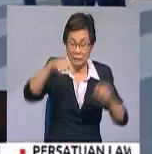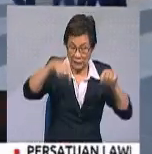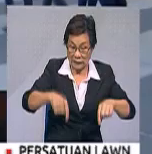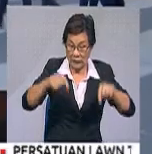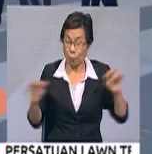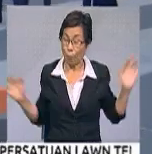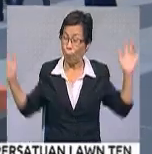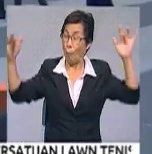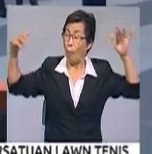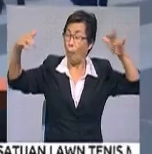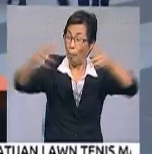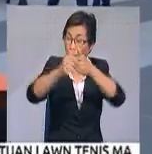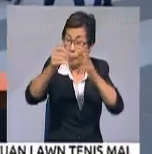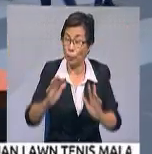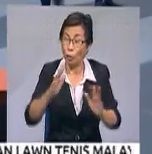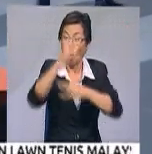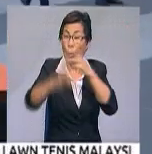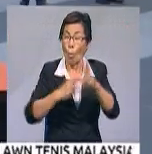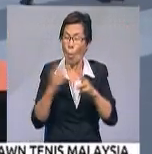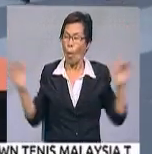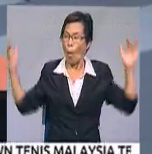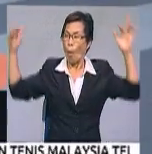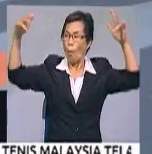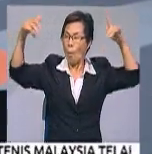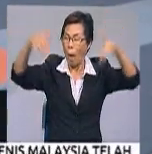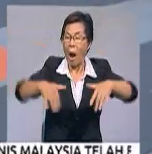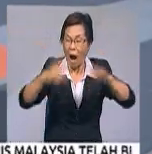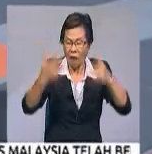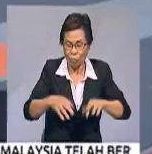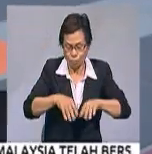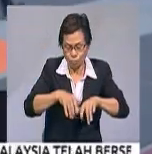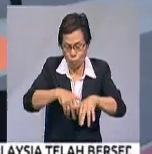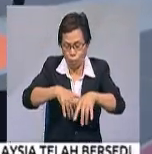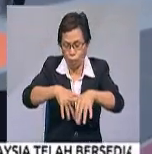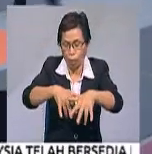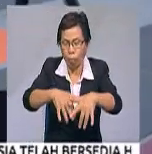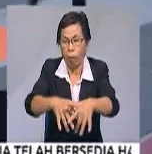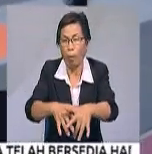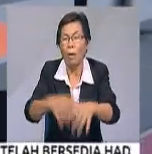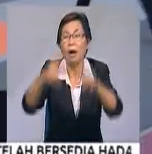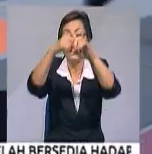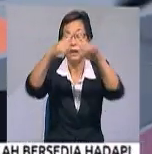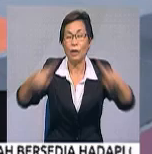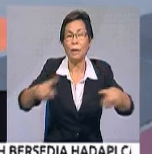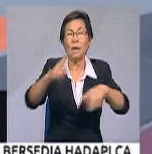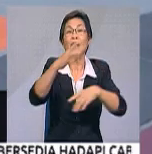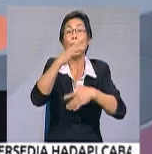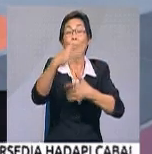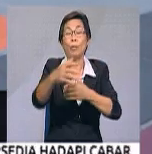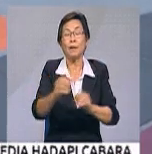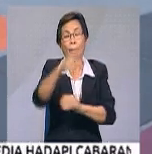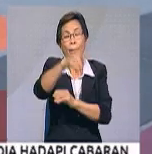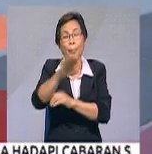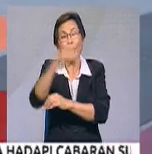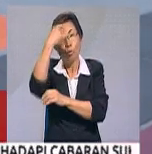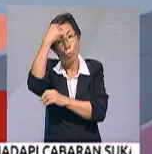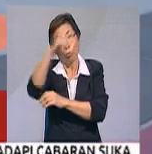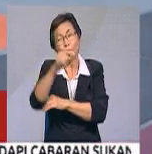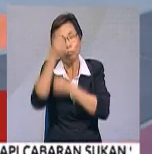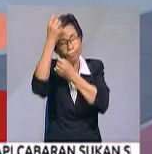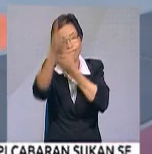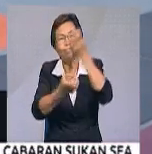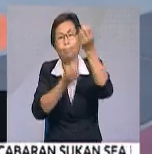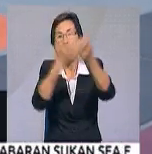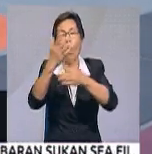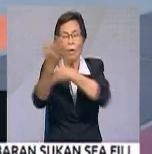dipenuhi pemimpin dunia sebelum melangkah masuk ke Dewan Utama Perhimpunan di Ibu Pejabat PBB bagi menyatakan